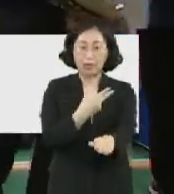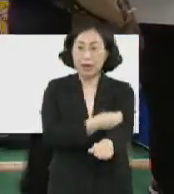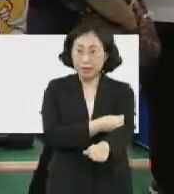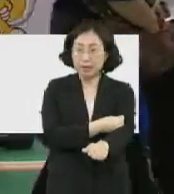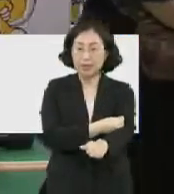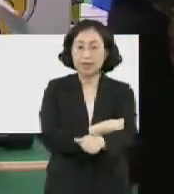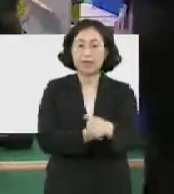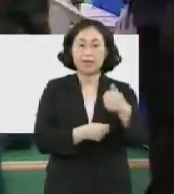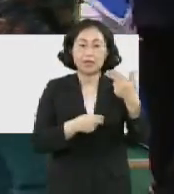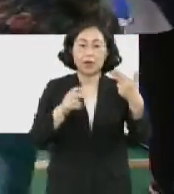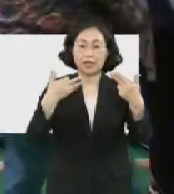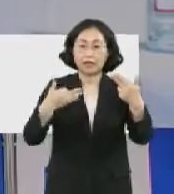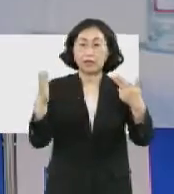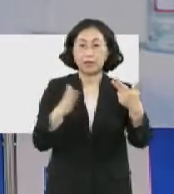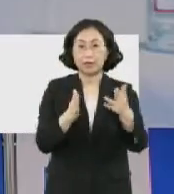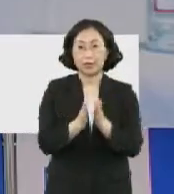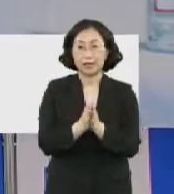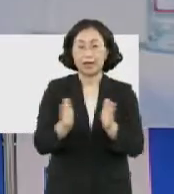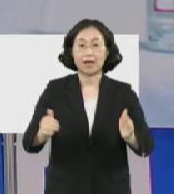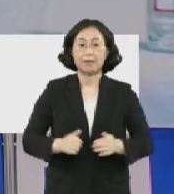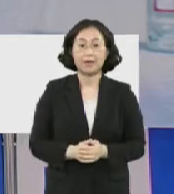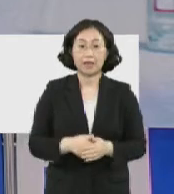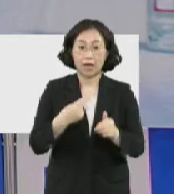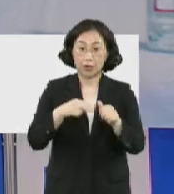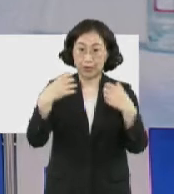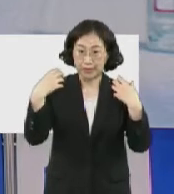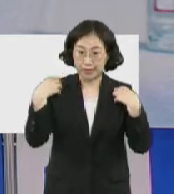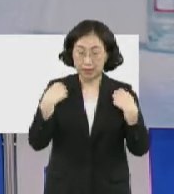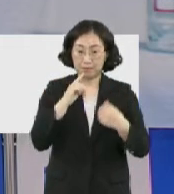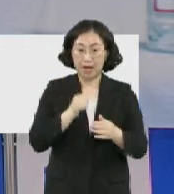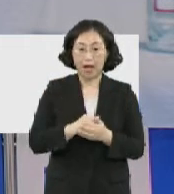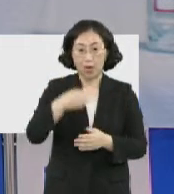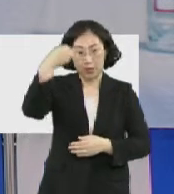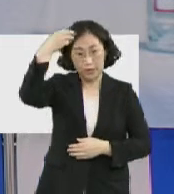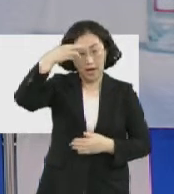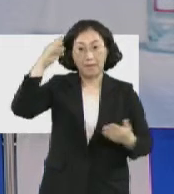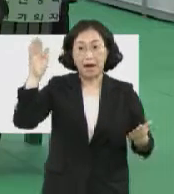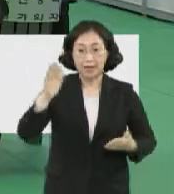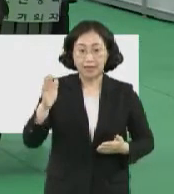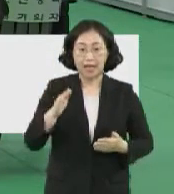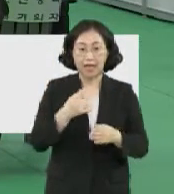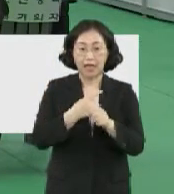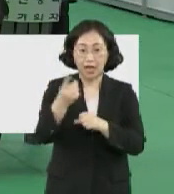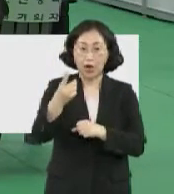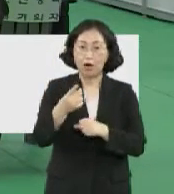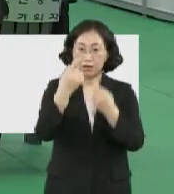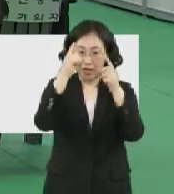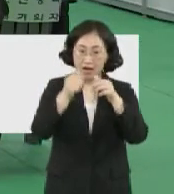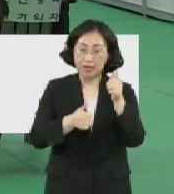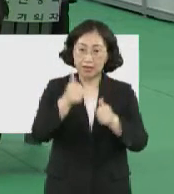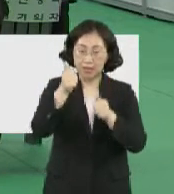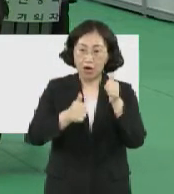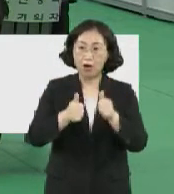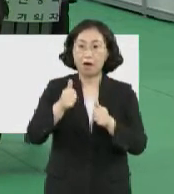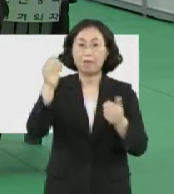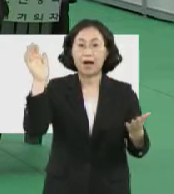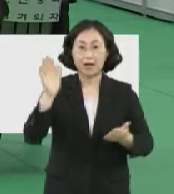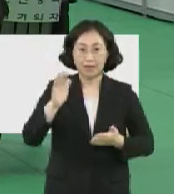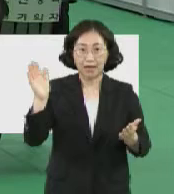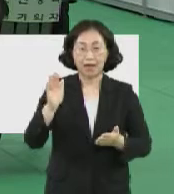오늘 19일 부터 시작됩니다 교육 당국에 따르면 고 3 학생을 비롯해 내년도 수능 시험에 응시하는